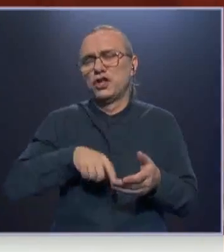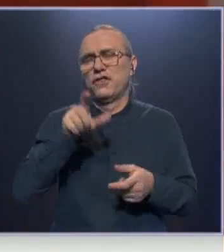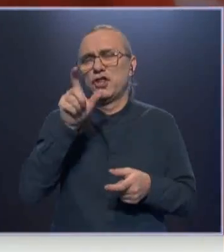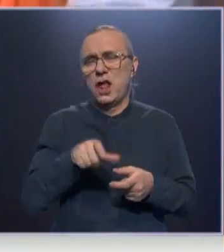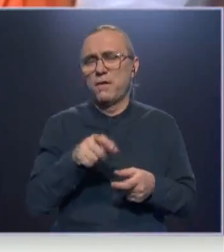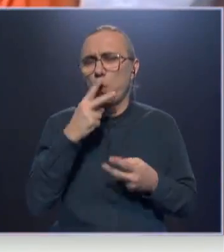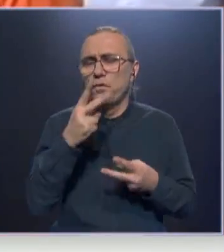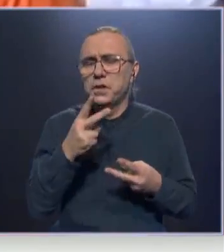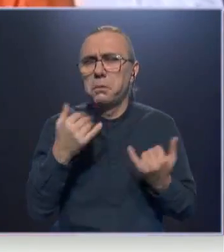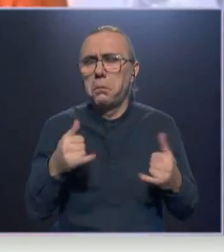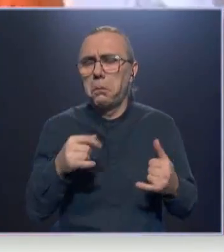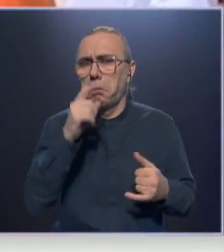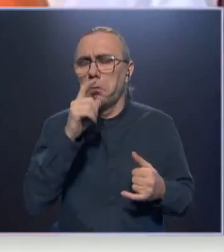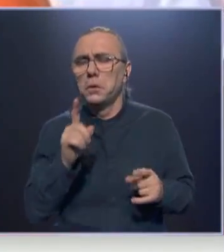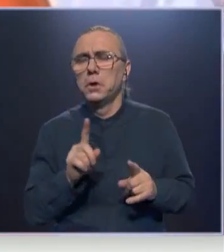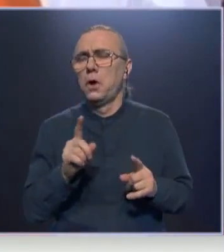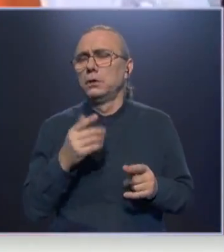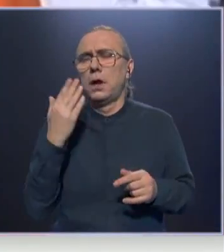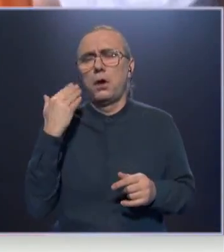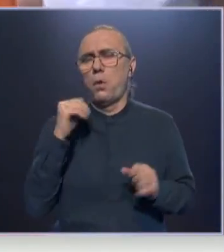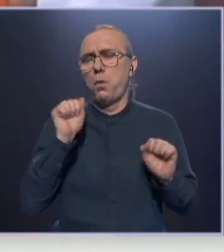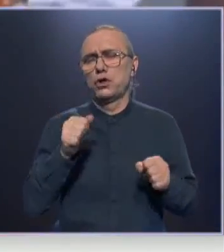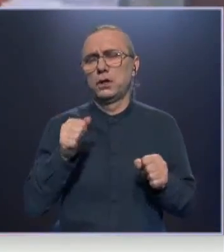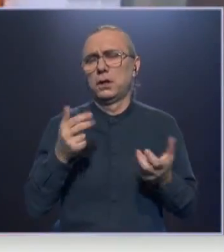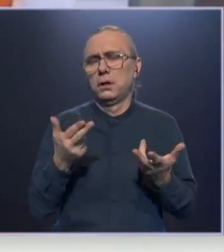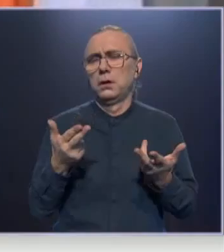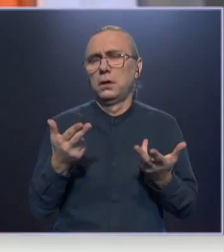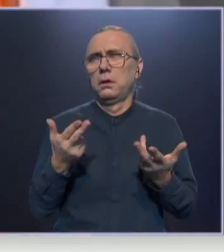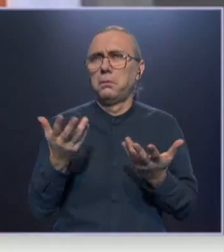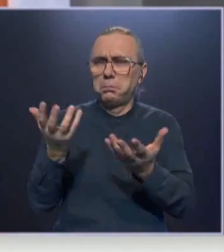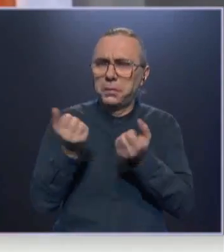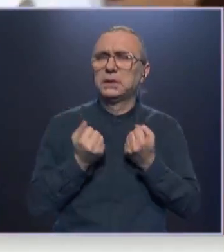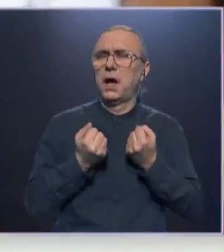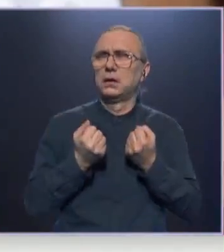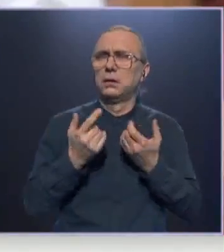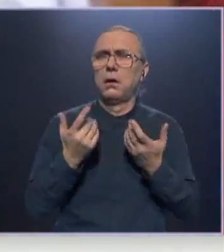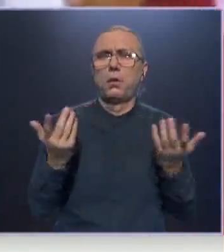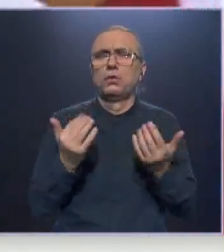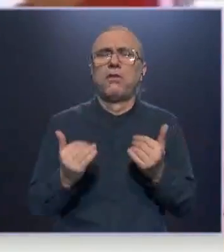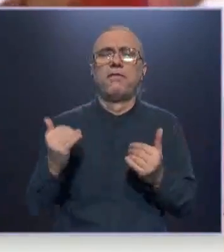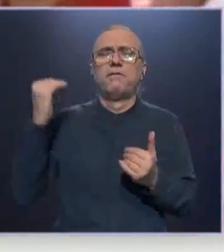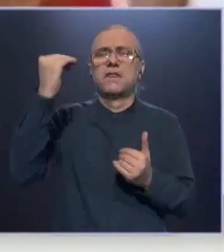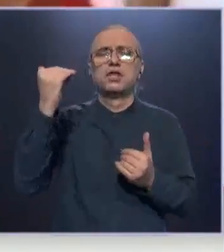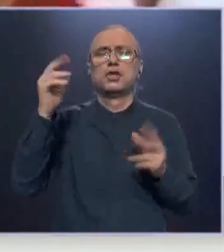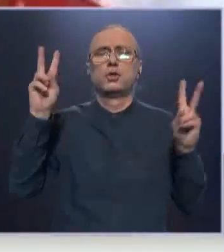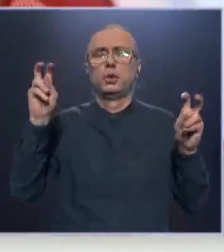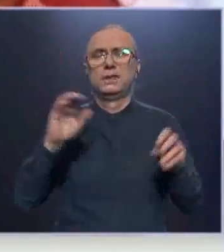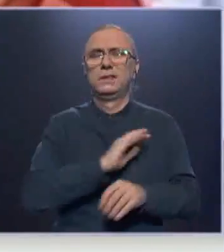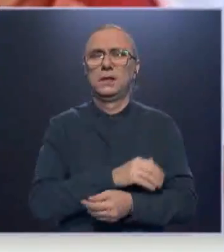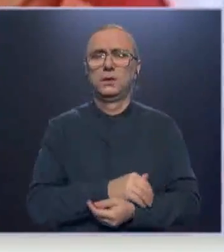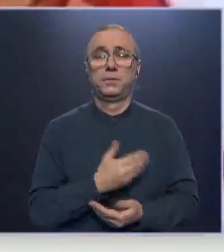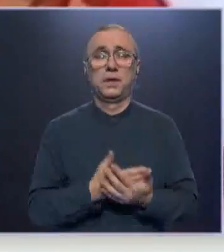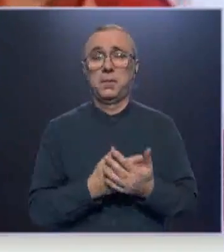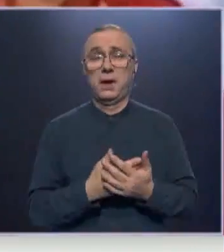вон выходящее, то с легкостью может признать там некую высшую силу. Яркий пример – живший